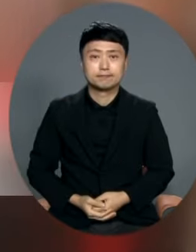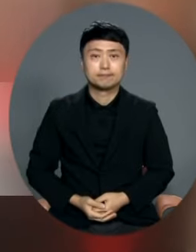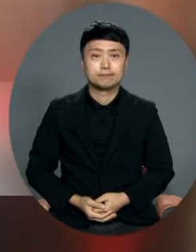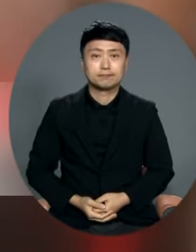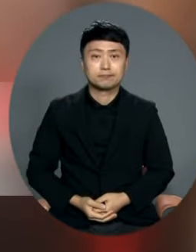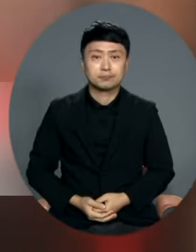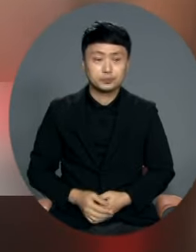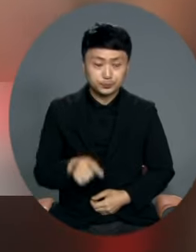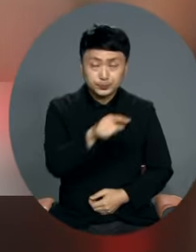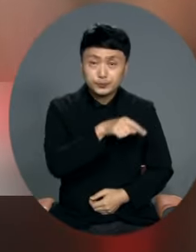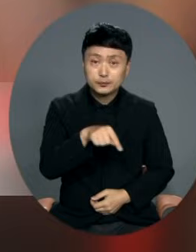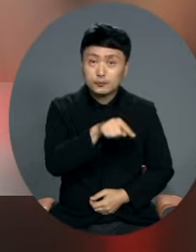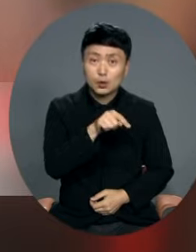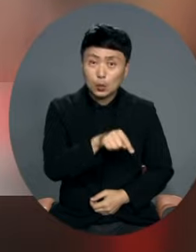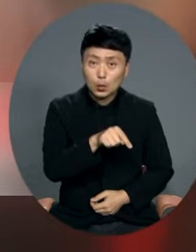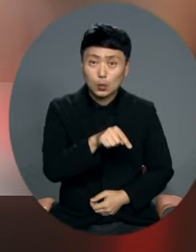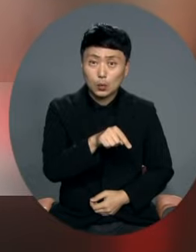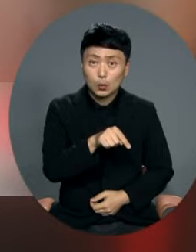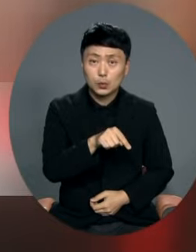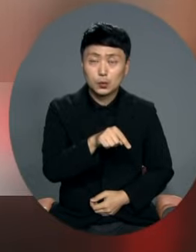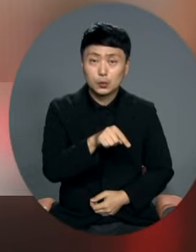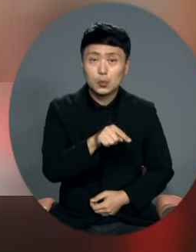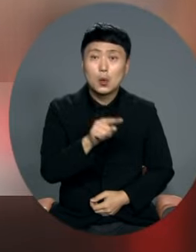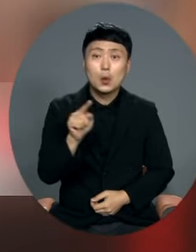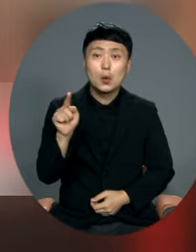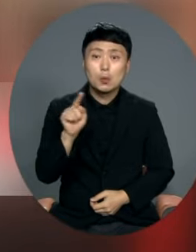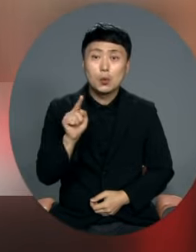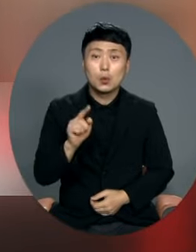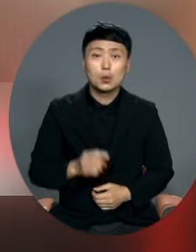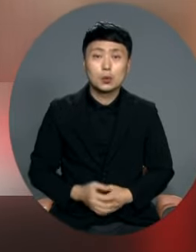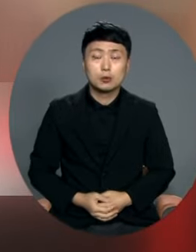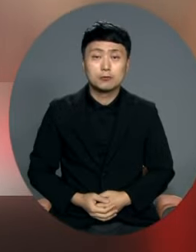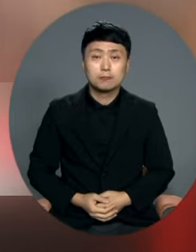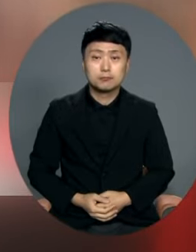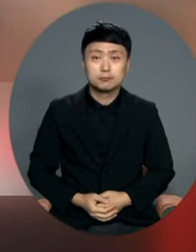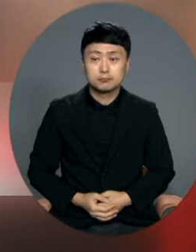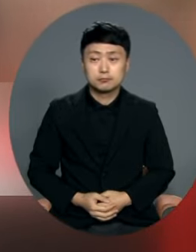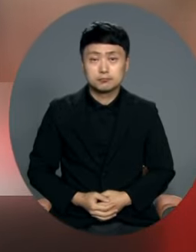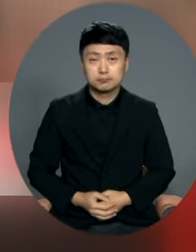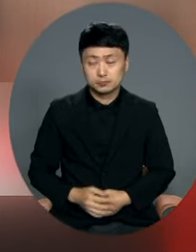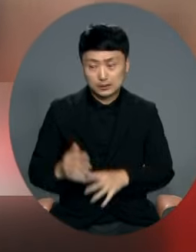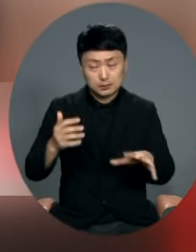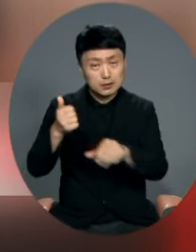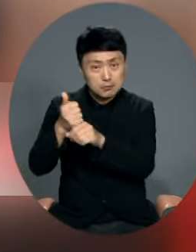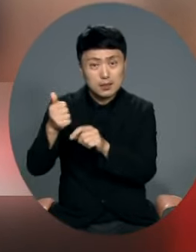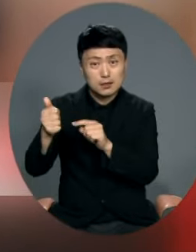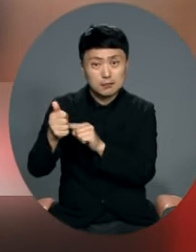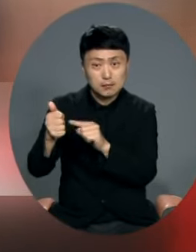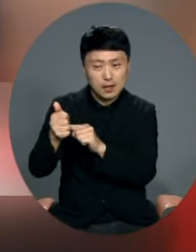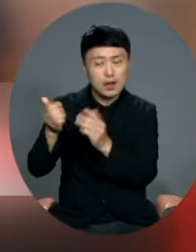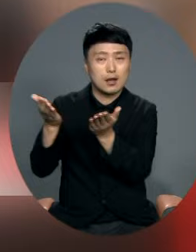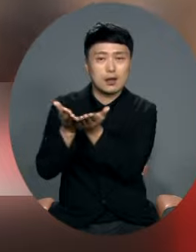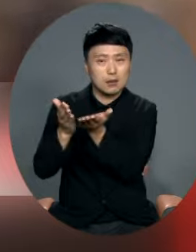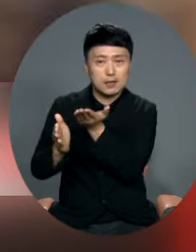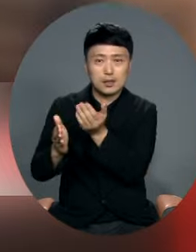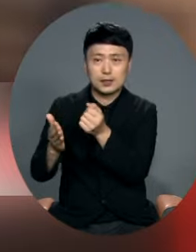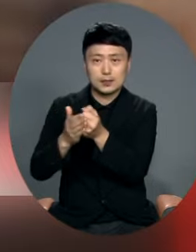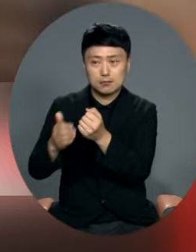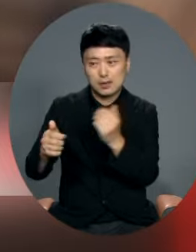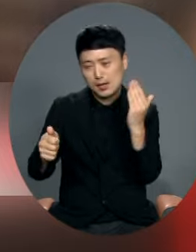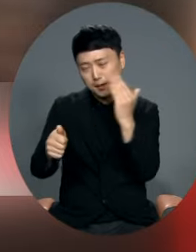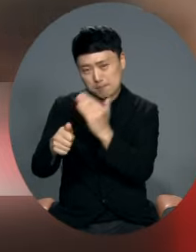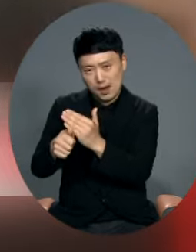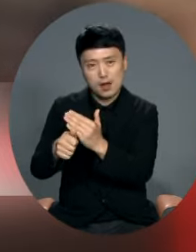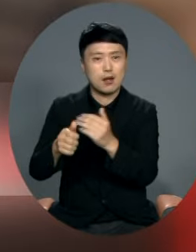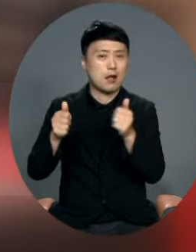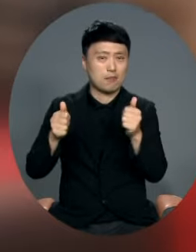주주조합은 기존 주주들이 주주제한권을 행사한 것일 뿐 적대적 인수합병에 해당하지 않는다며 이사해임을